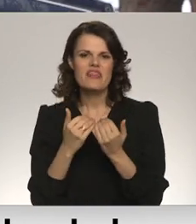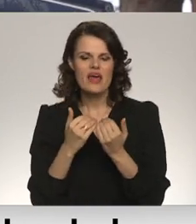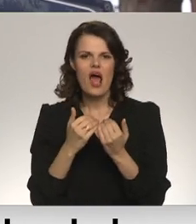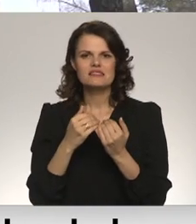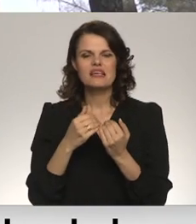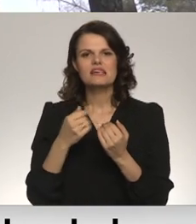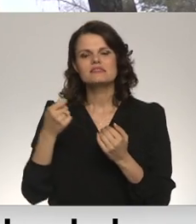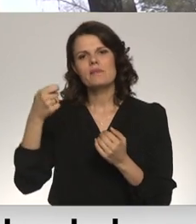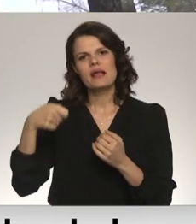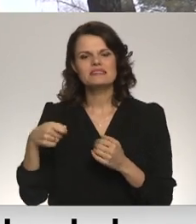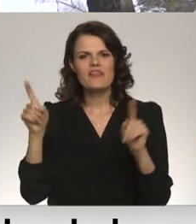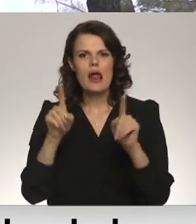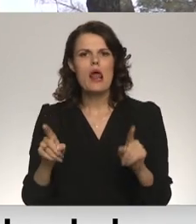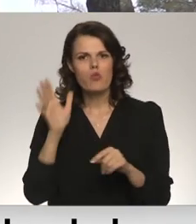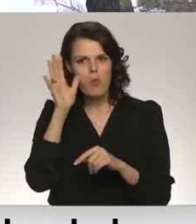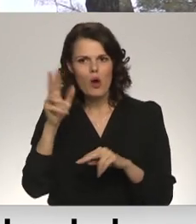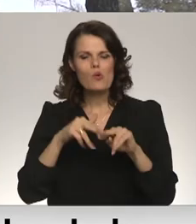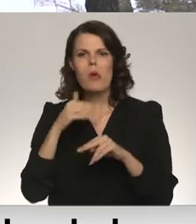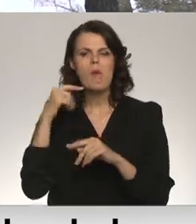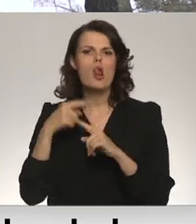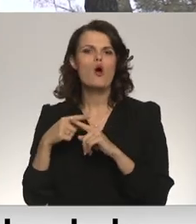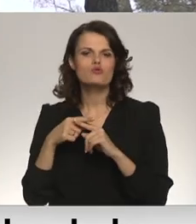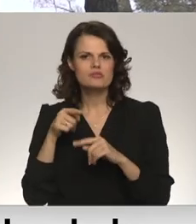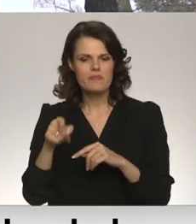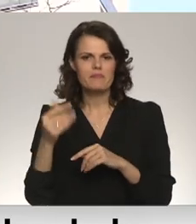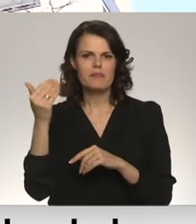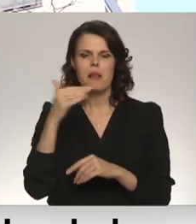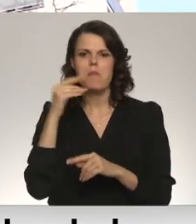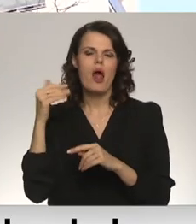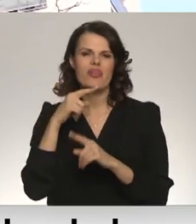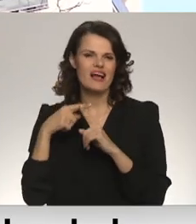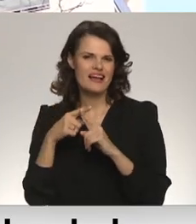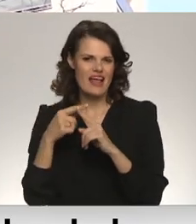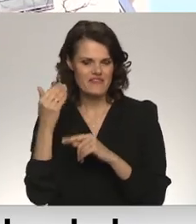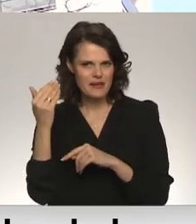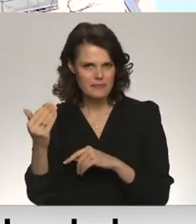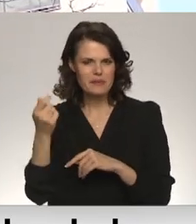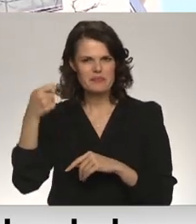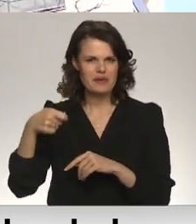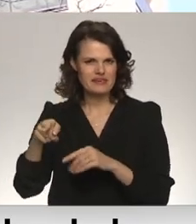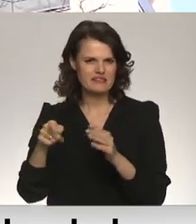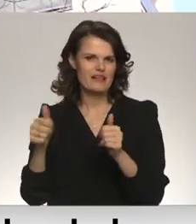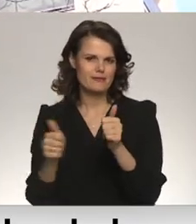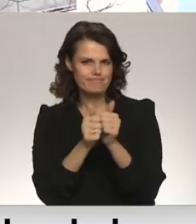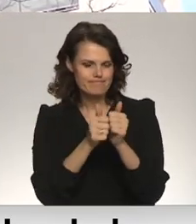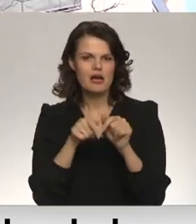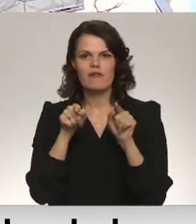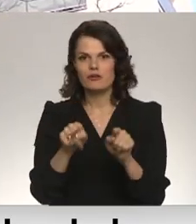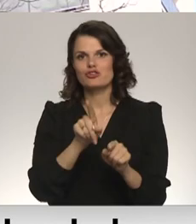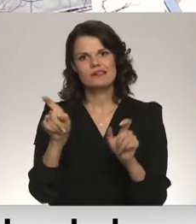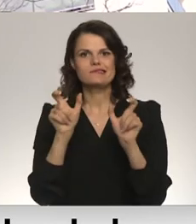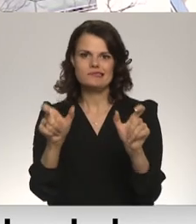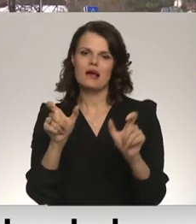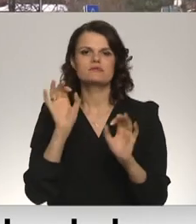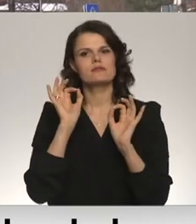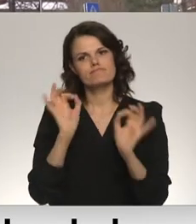lietu pārvaldē, un Belorusija, kas pieder Baltkrievijas prezidenta lietu pārvaldē, šobrīd ir pakļautas dažādām sankcijām, kas liedz tām